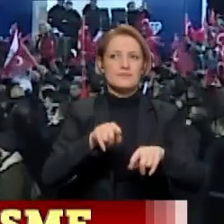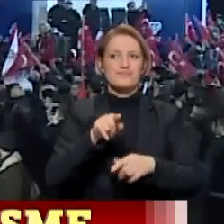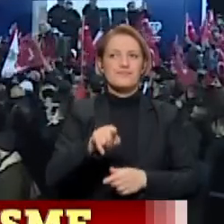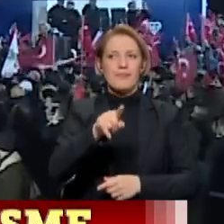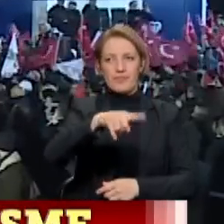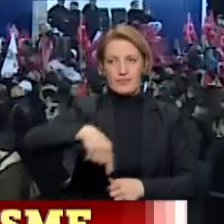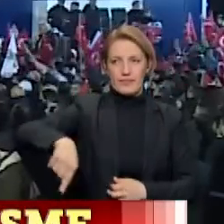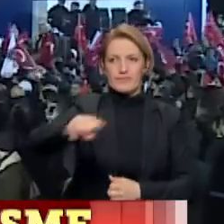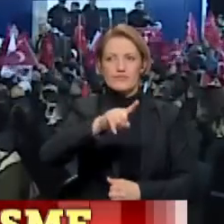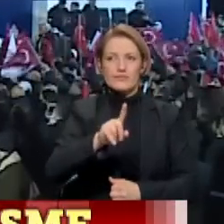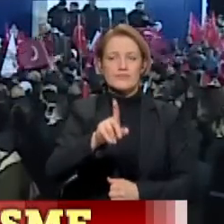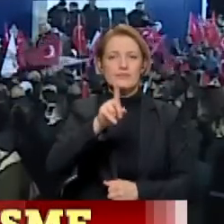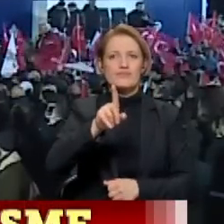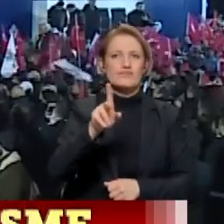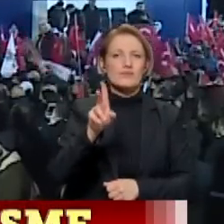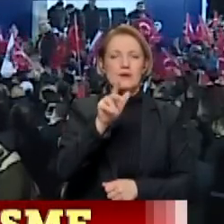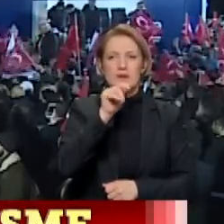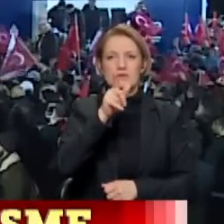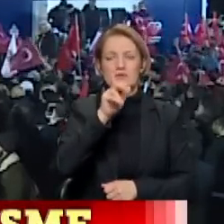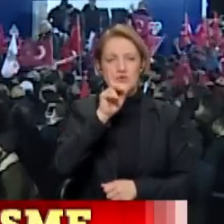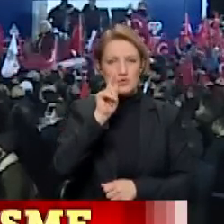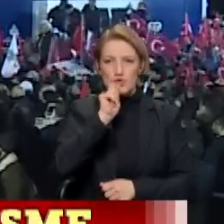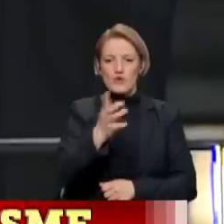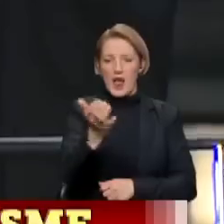Sizden söz almak istiyorum.